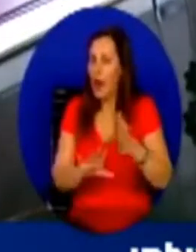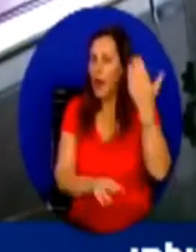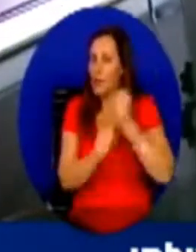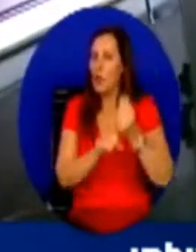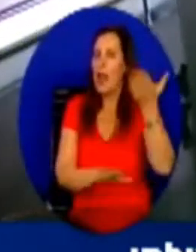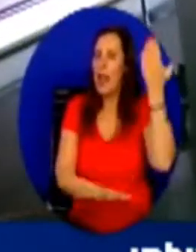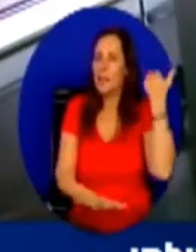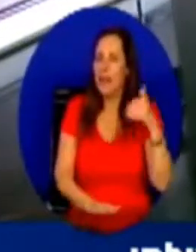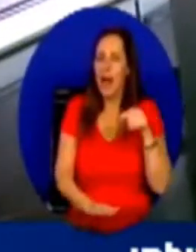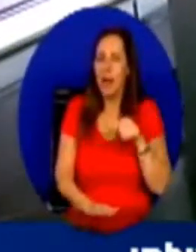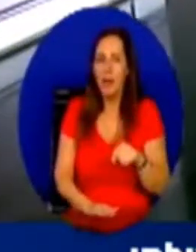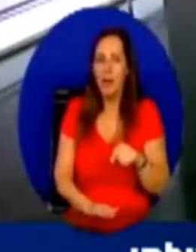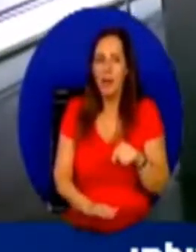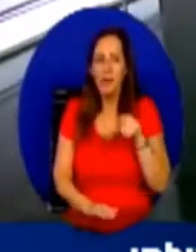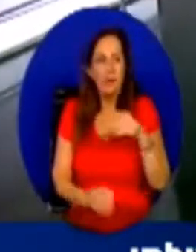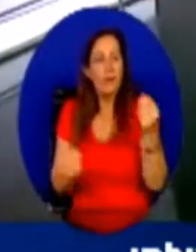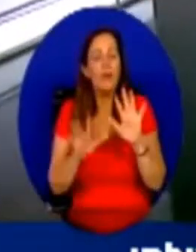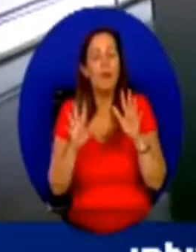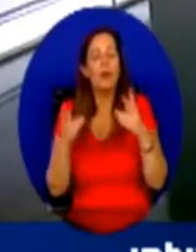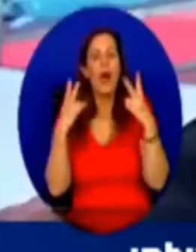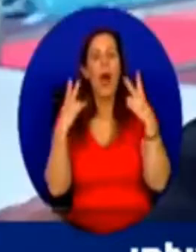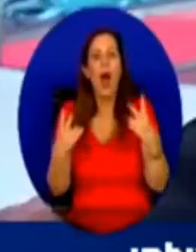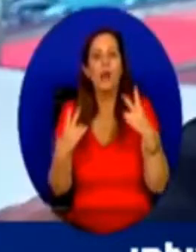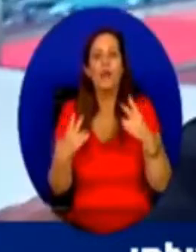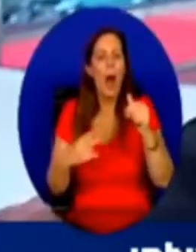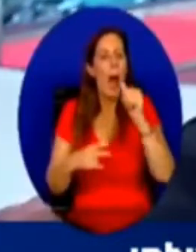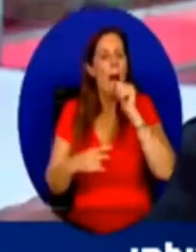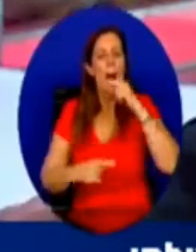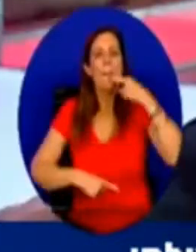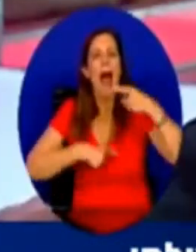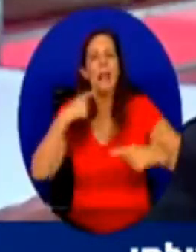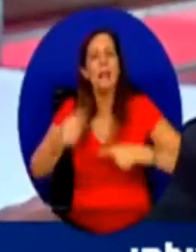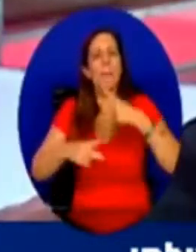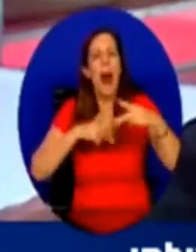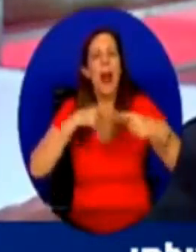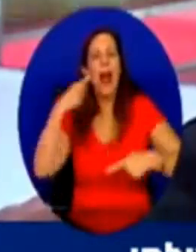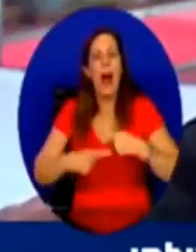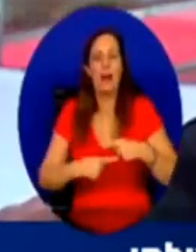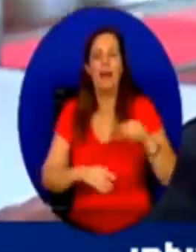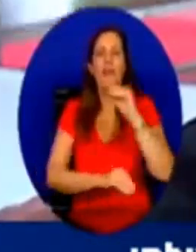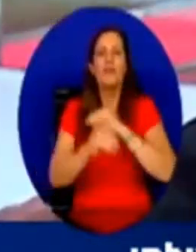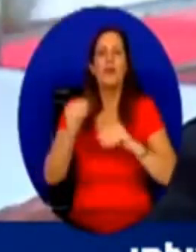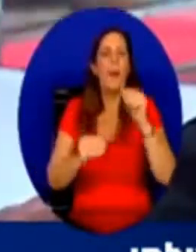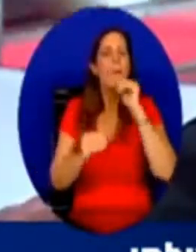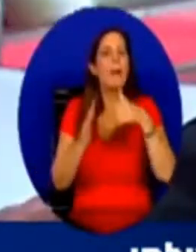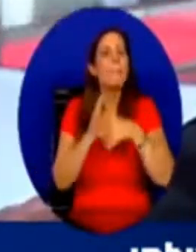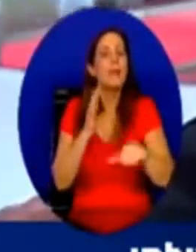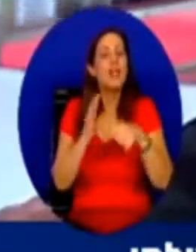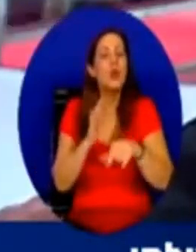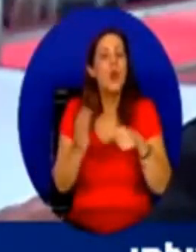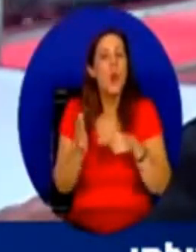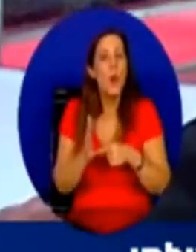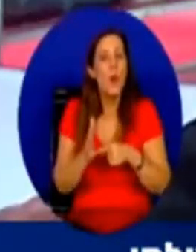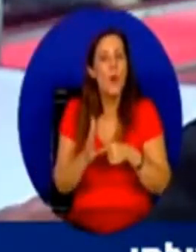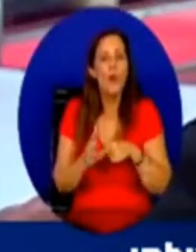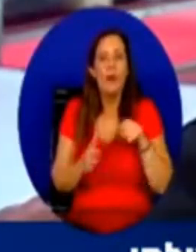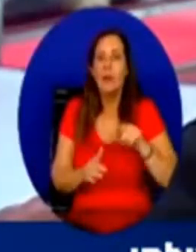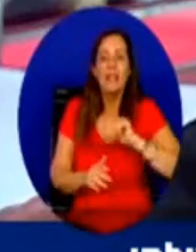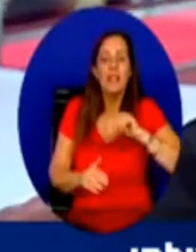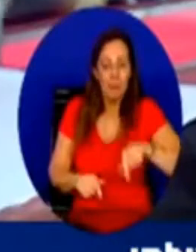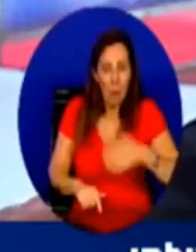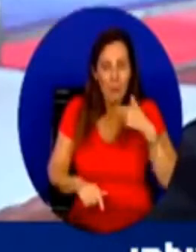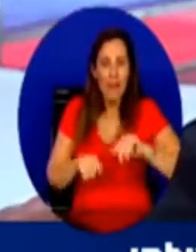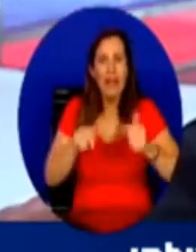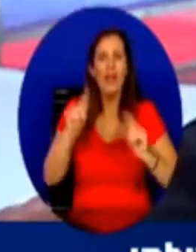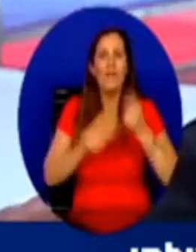אפשריים. ודבר חשוב מאוד זה ההתפלה. והשימוש במי ביוב ומי קולחין, שהוא הכי גבוה בעולם אצלנו.